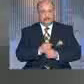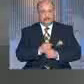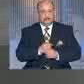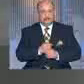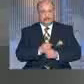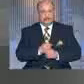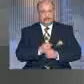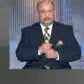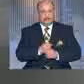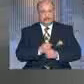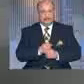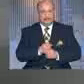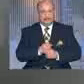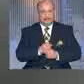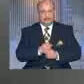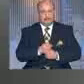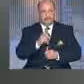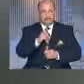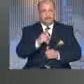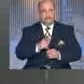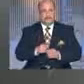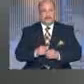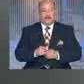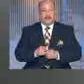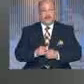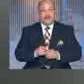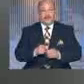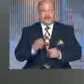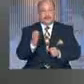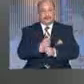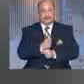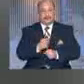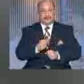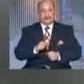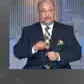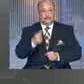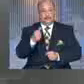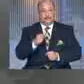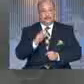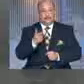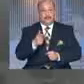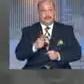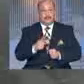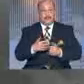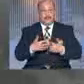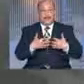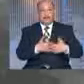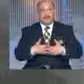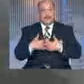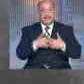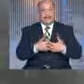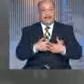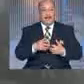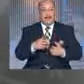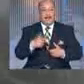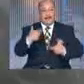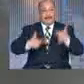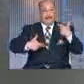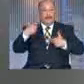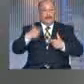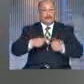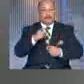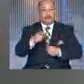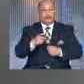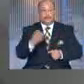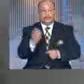بي سي يعمل أناليز للماء ويعمل دوزاج للبرودوي شيميك اللي يتصبوا في